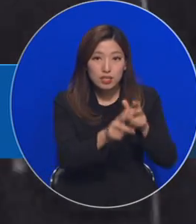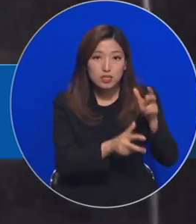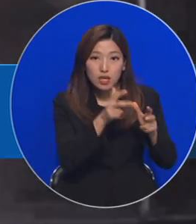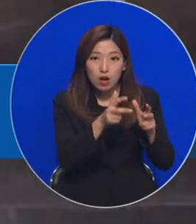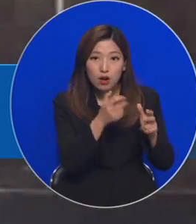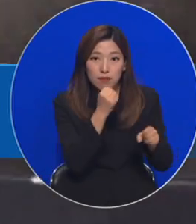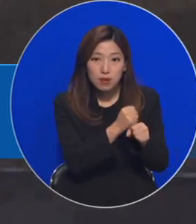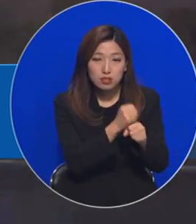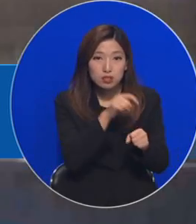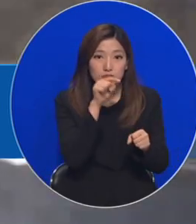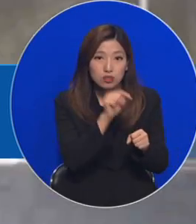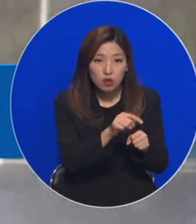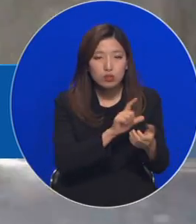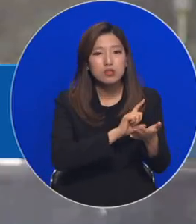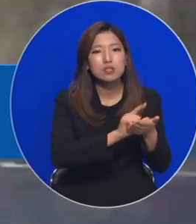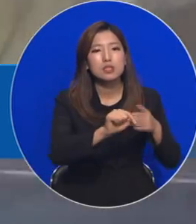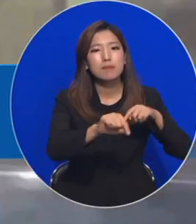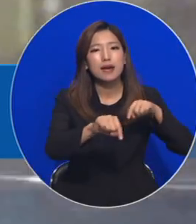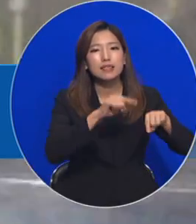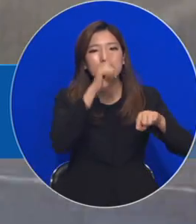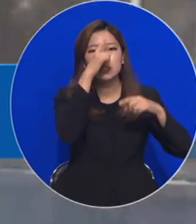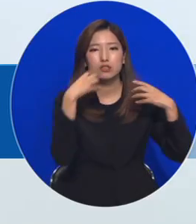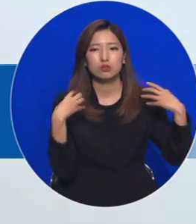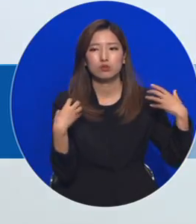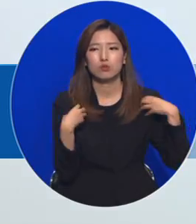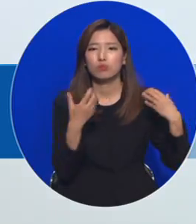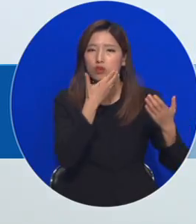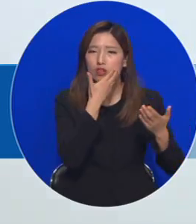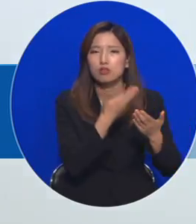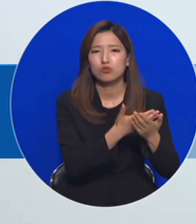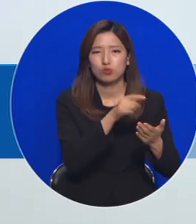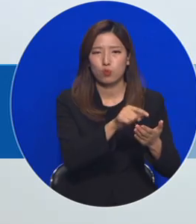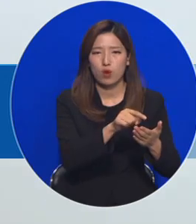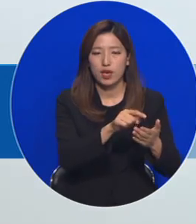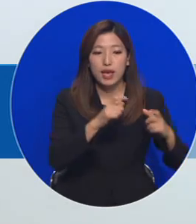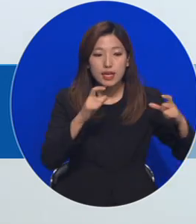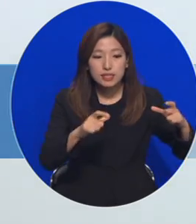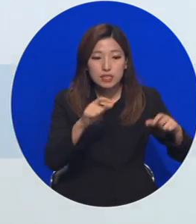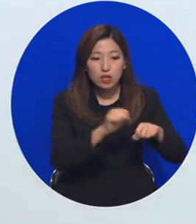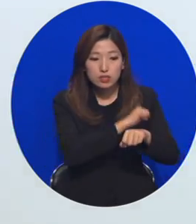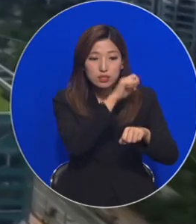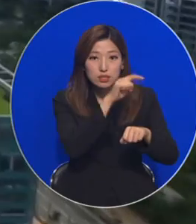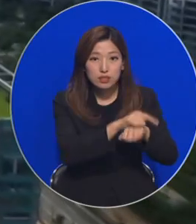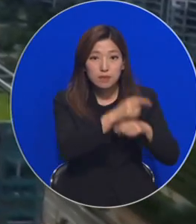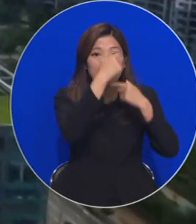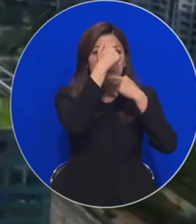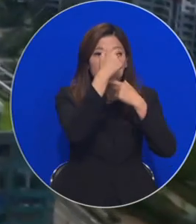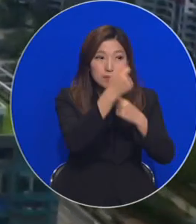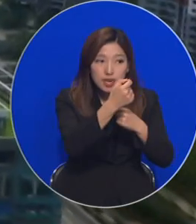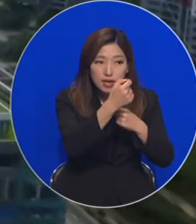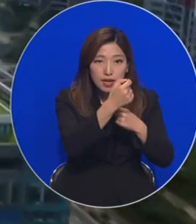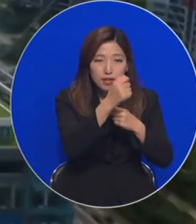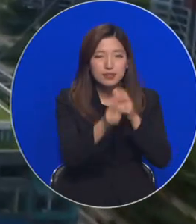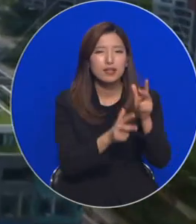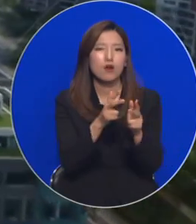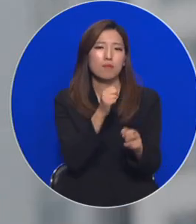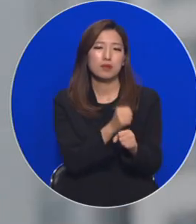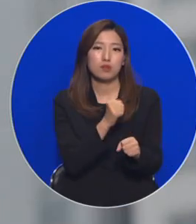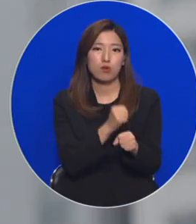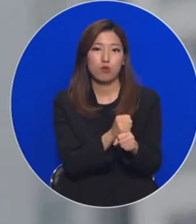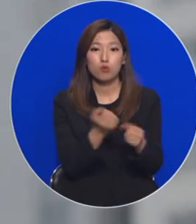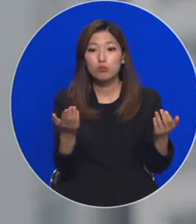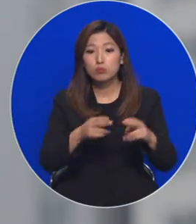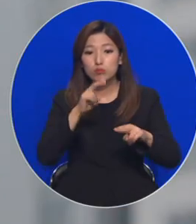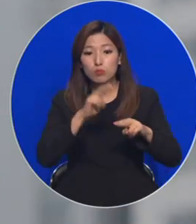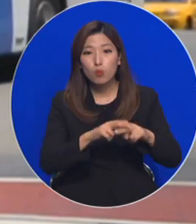바로 지방자치단체라며 지역 특성에 맞는 창의적 아이디어를 주문했습니다. 지자체가 지역 뉴딜의 성공